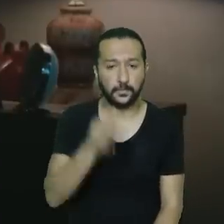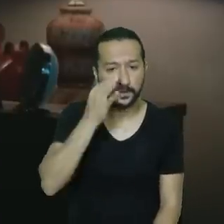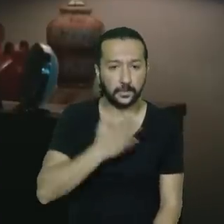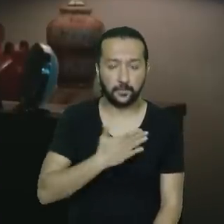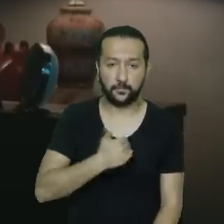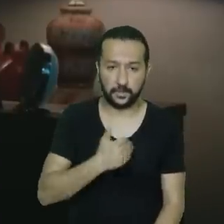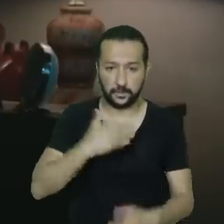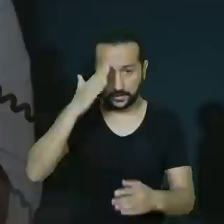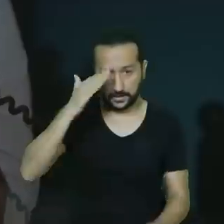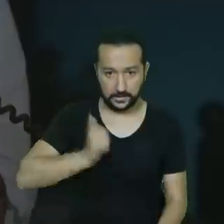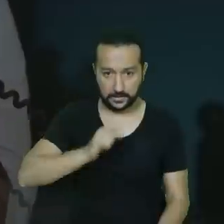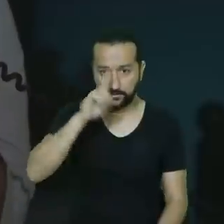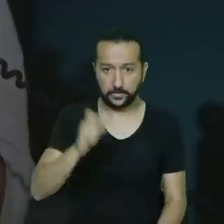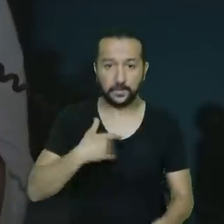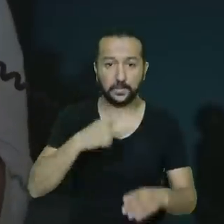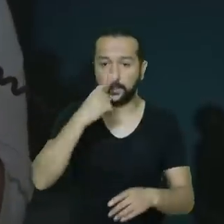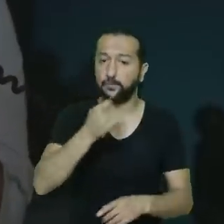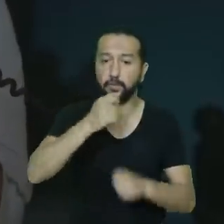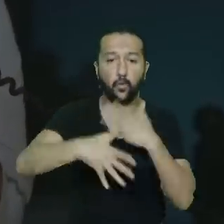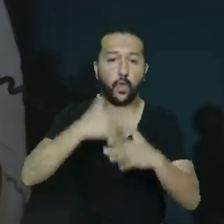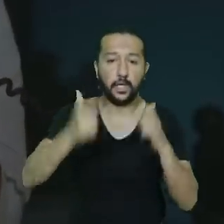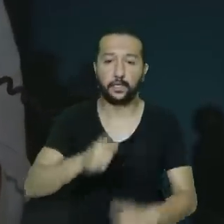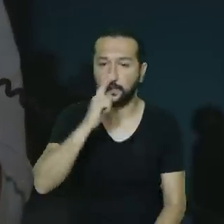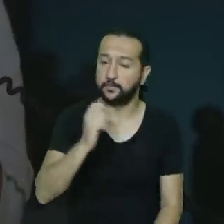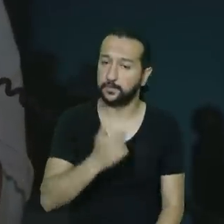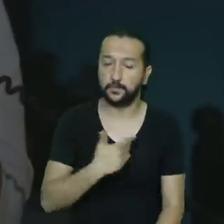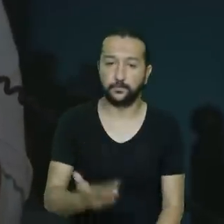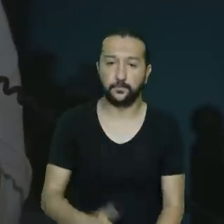Canım ben jandarma mıyım? Ne işin var olay yerinde?